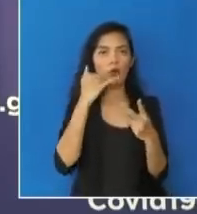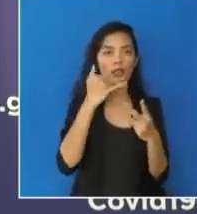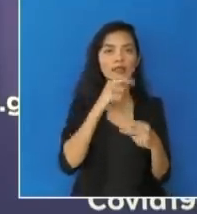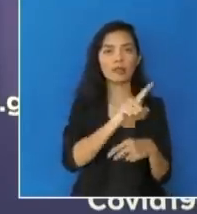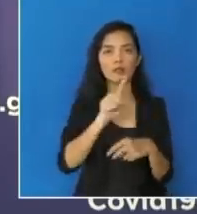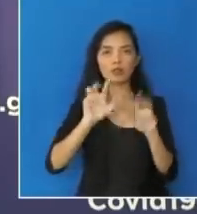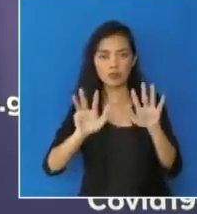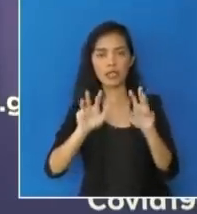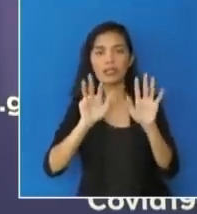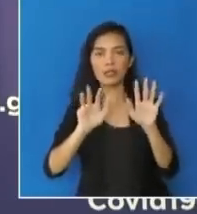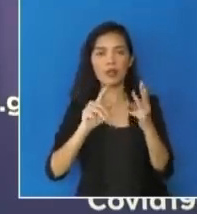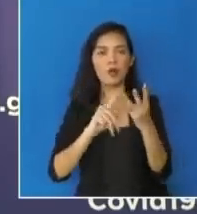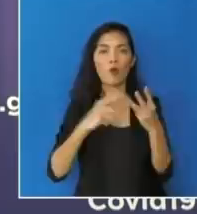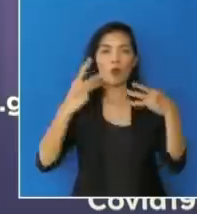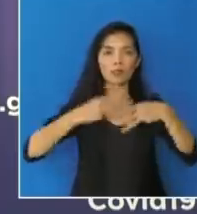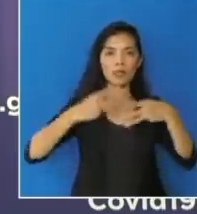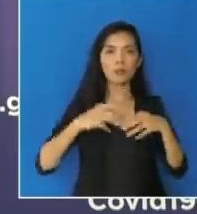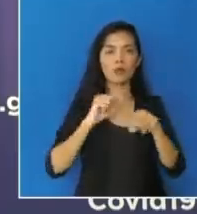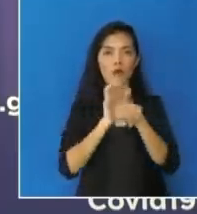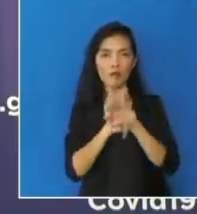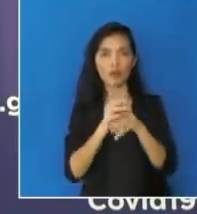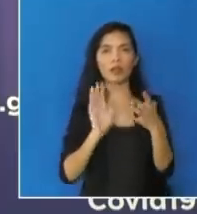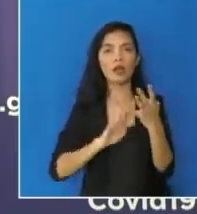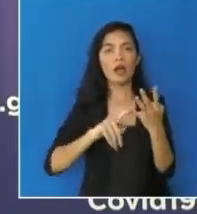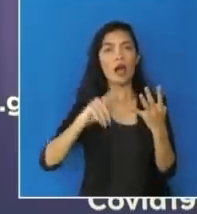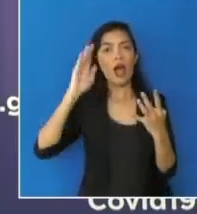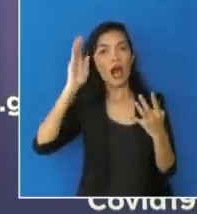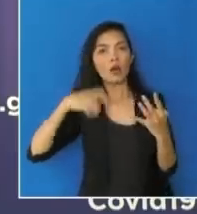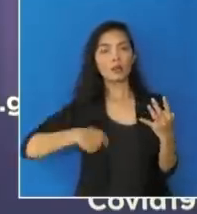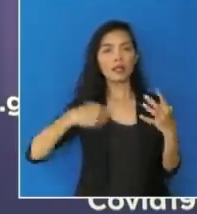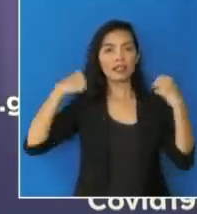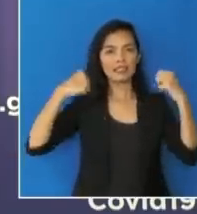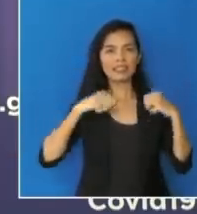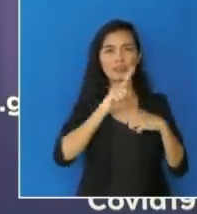WhatsApp COVID-19, Halo Kemkes di 1500567,